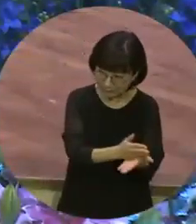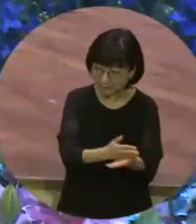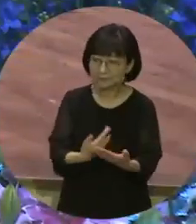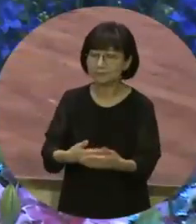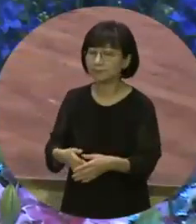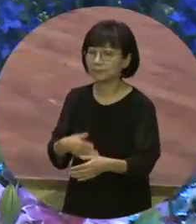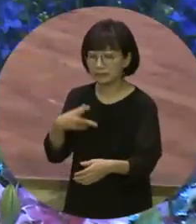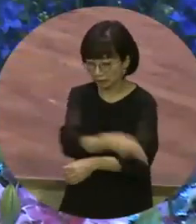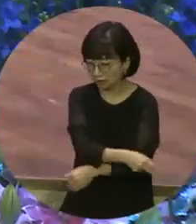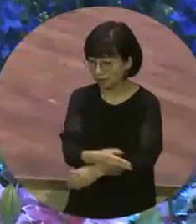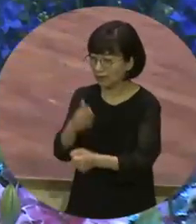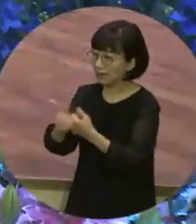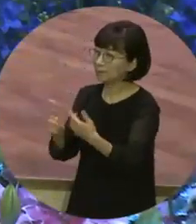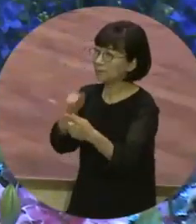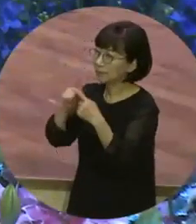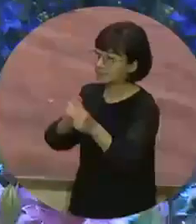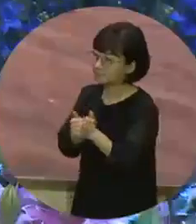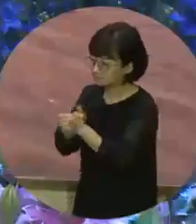하시는가?